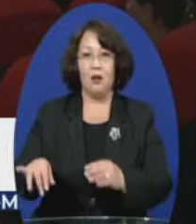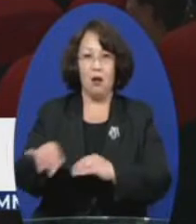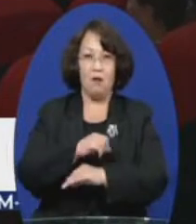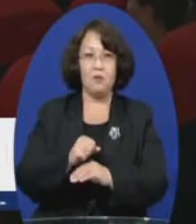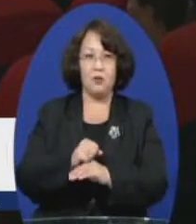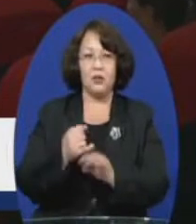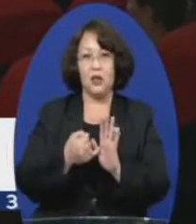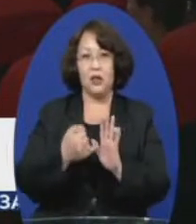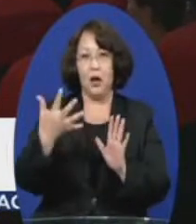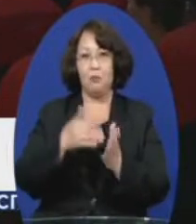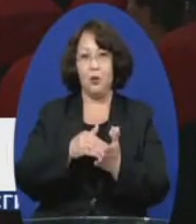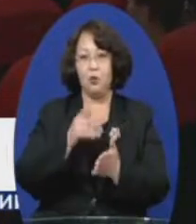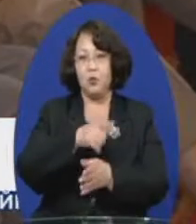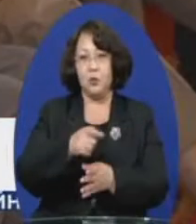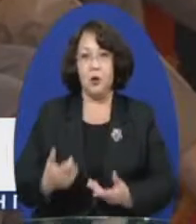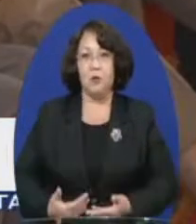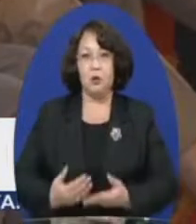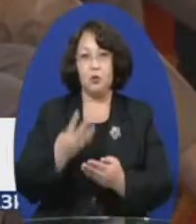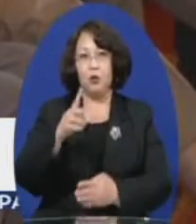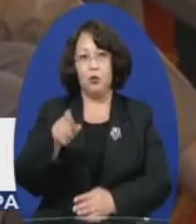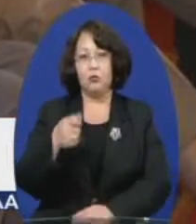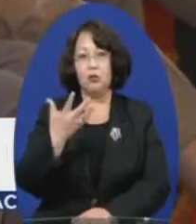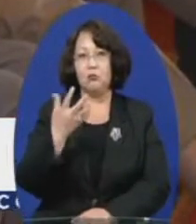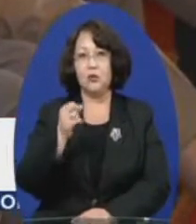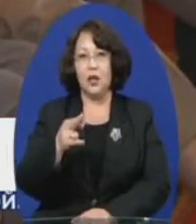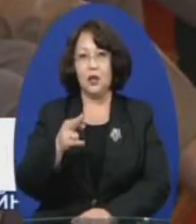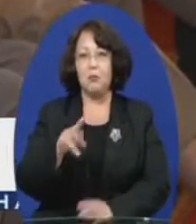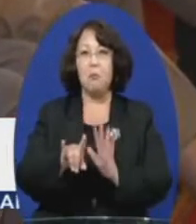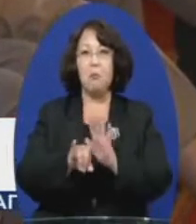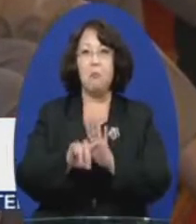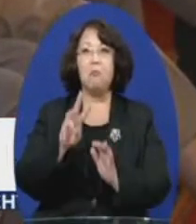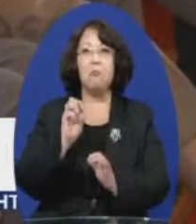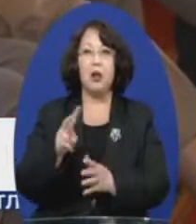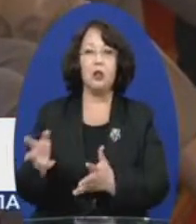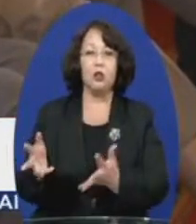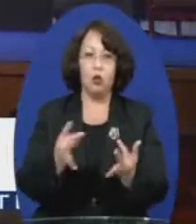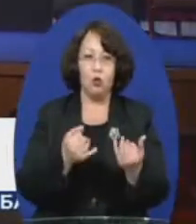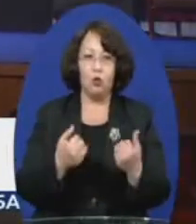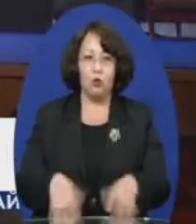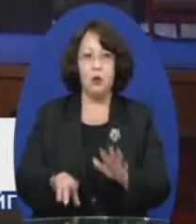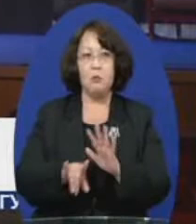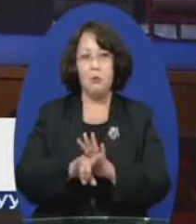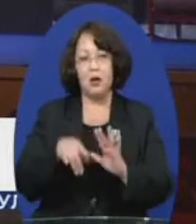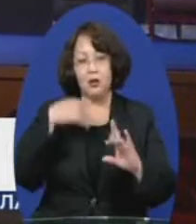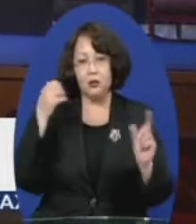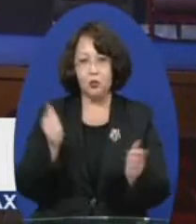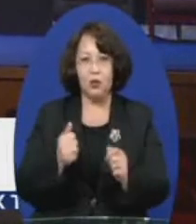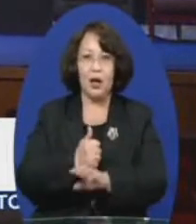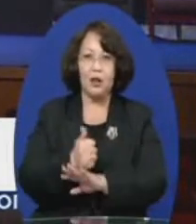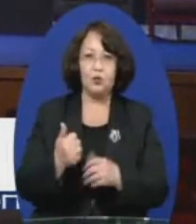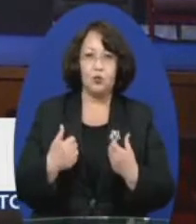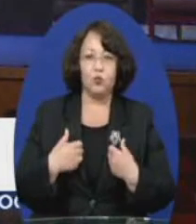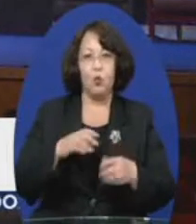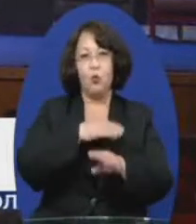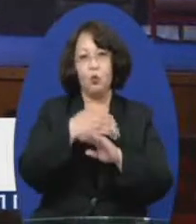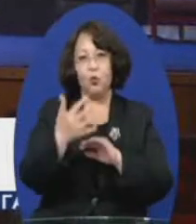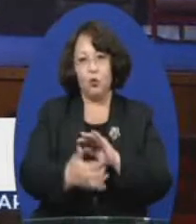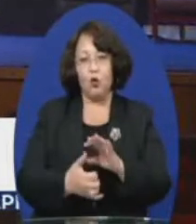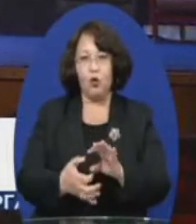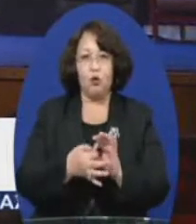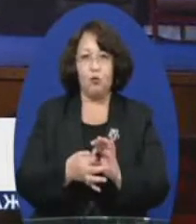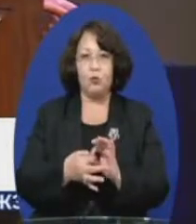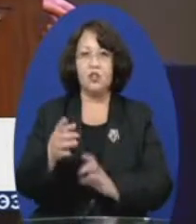Сүхбаатар аймаг 65,000 хүн амтай 4.2 сая толгой мал тоолуулжээ. Мал аж ахуй аялал жуулчлал, уулуурхай төвшиглэн хөгжиж